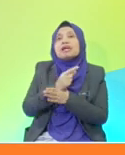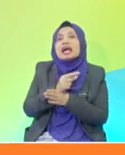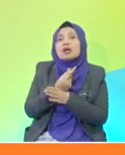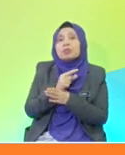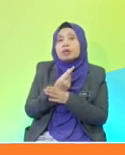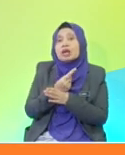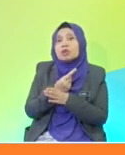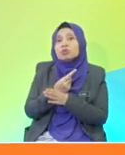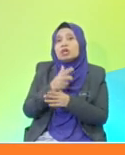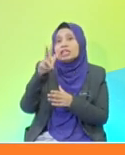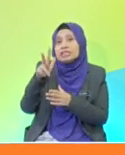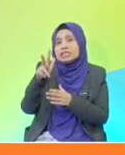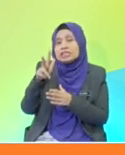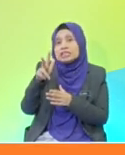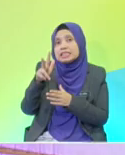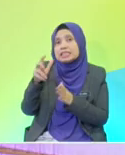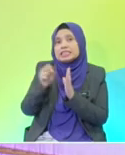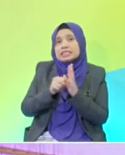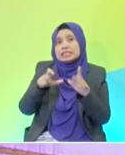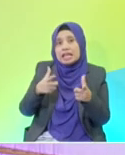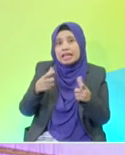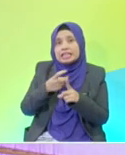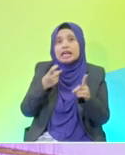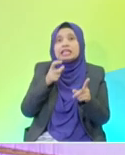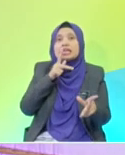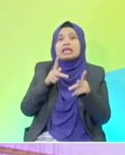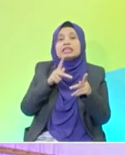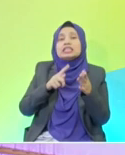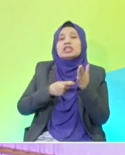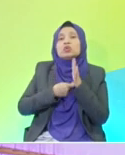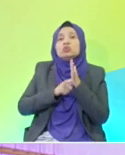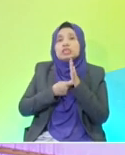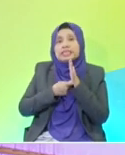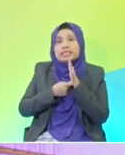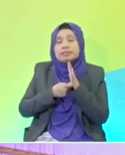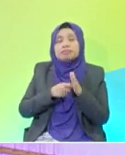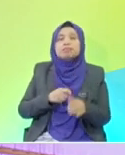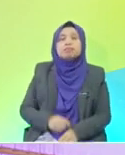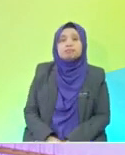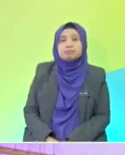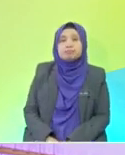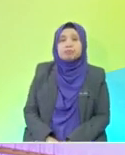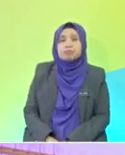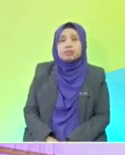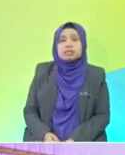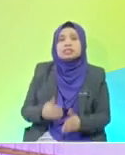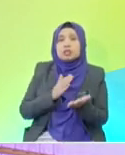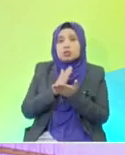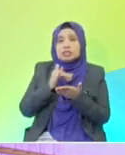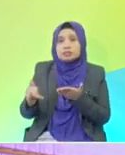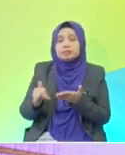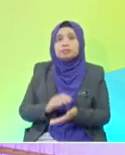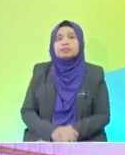pengganggu saja tiga tadi tiga selain daripada kata kunci adalah pengganggu ataupun pengacau saja Oke seterusnya